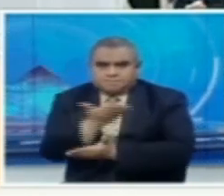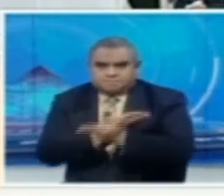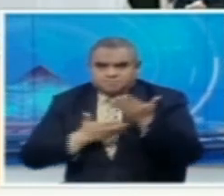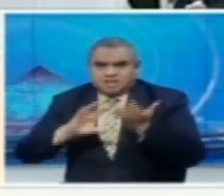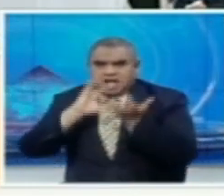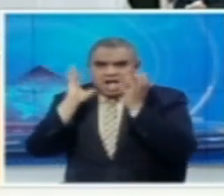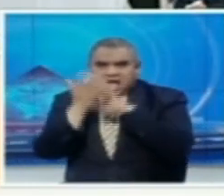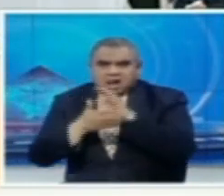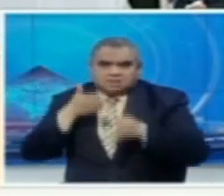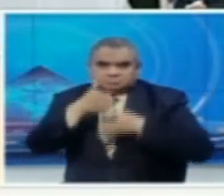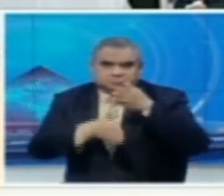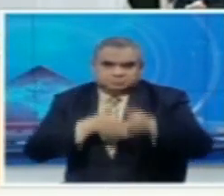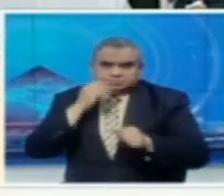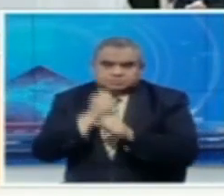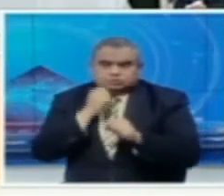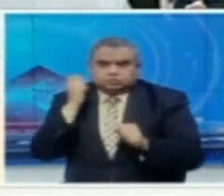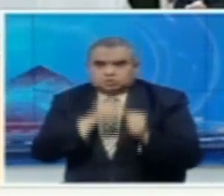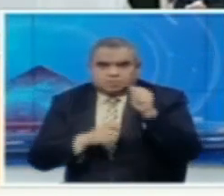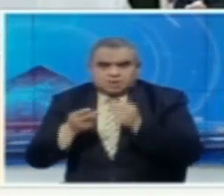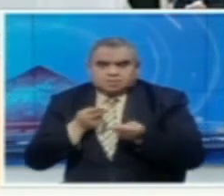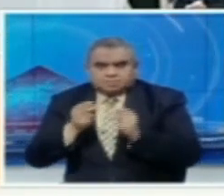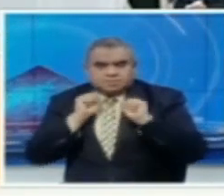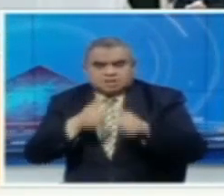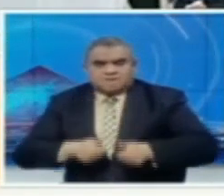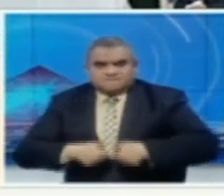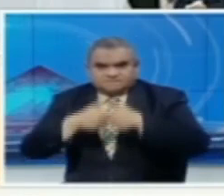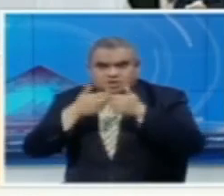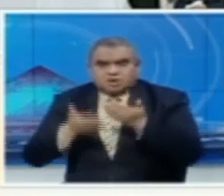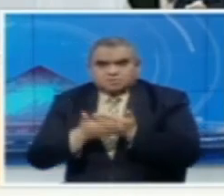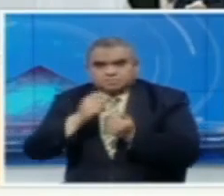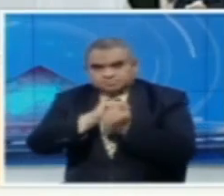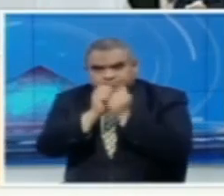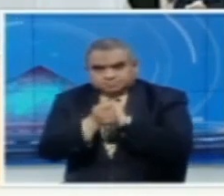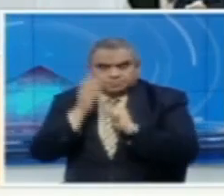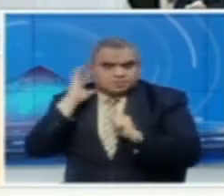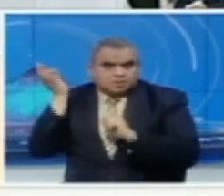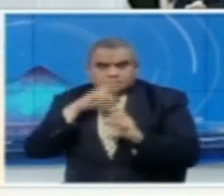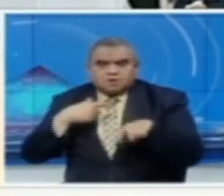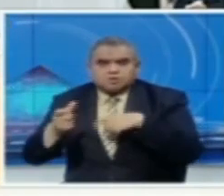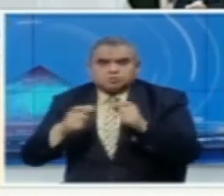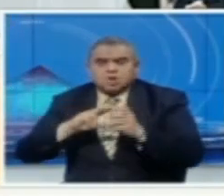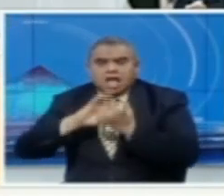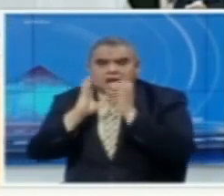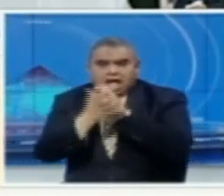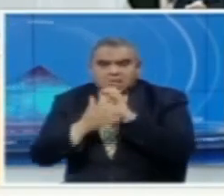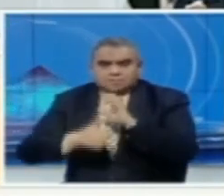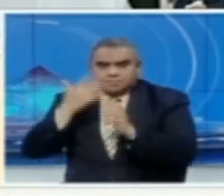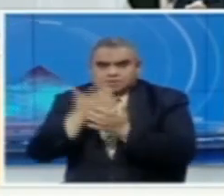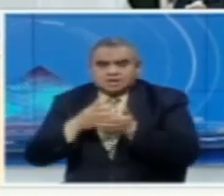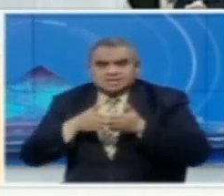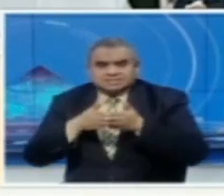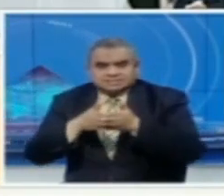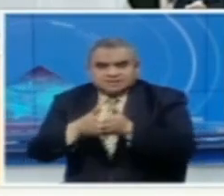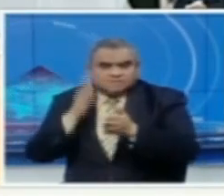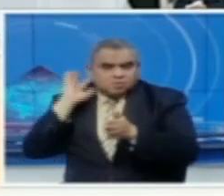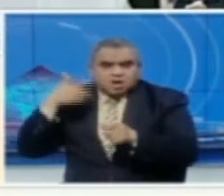العالم في هذه الصناعة البازغة، وكذا تحويلها إلى مركز لوجستي عالمي لتموين السفن